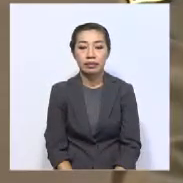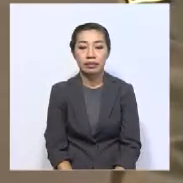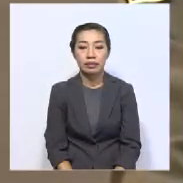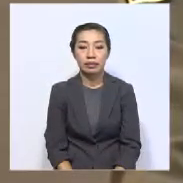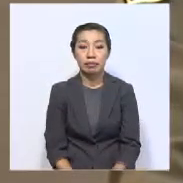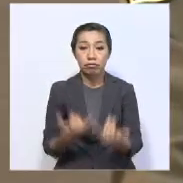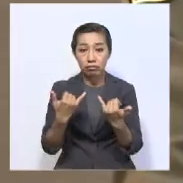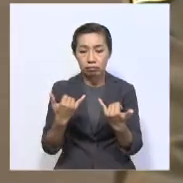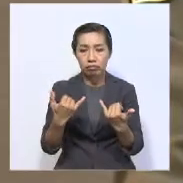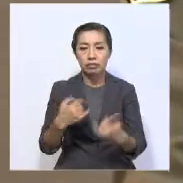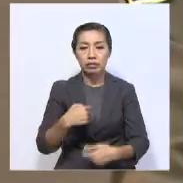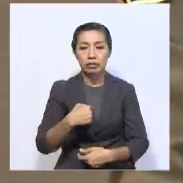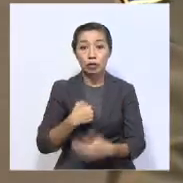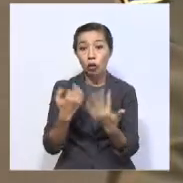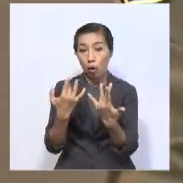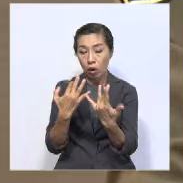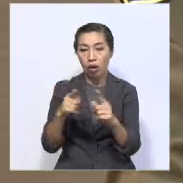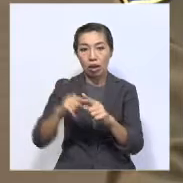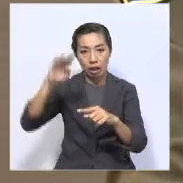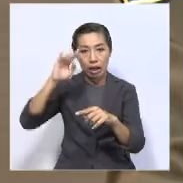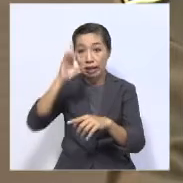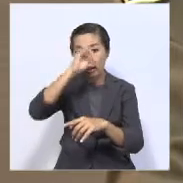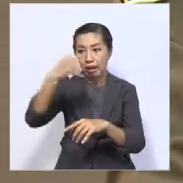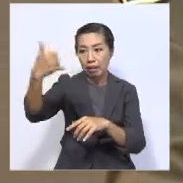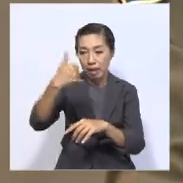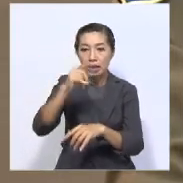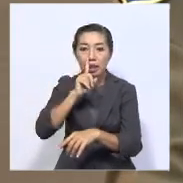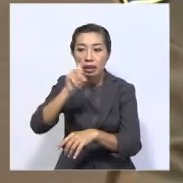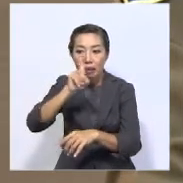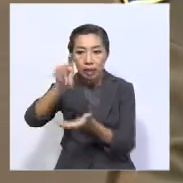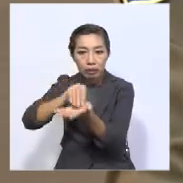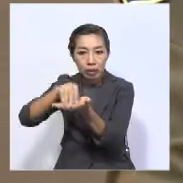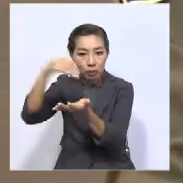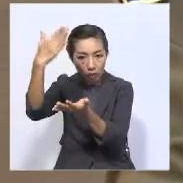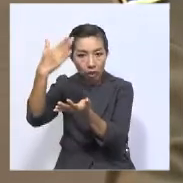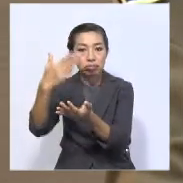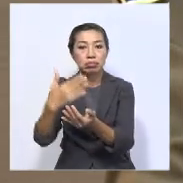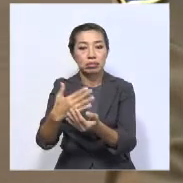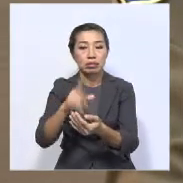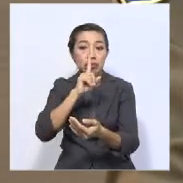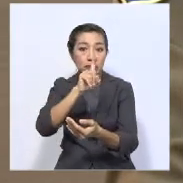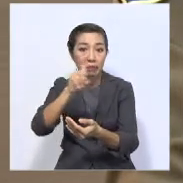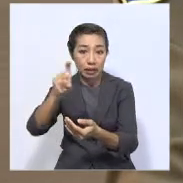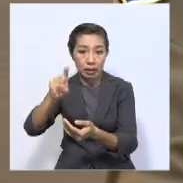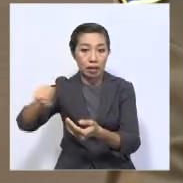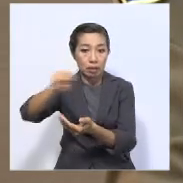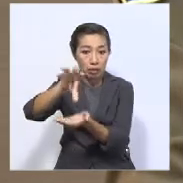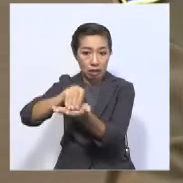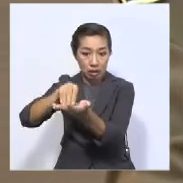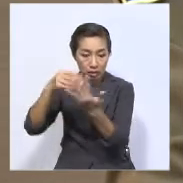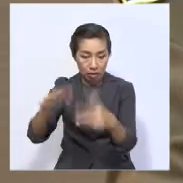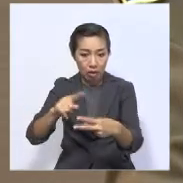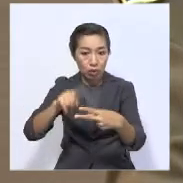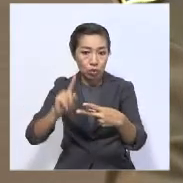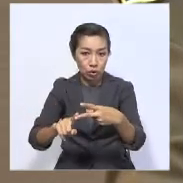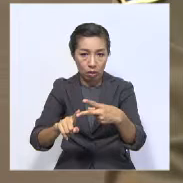ครับขณะนี้เนี่ยต้องรอการสอบสวนทั้งตัวผู้ที่เป็นศิลปินดารานักร้องนักแสดงและต้อง